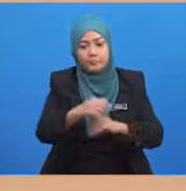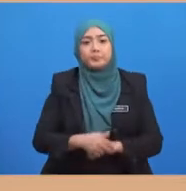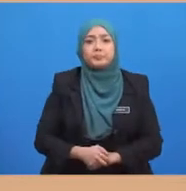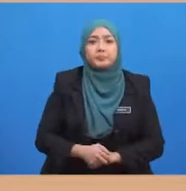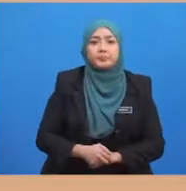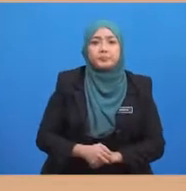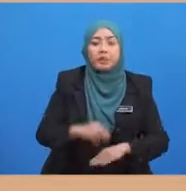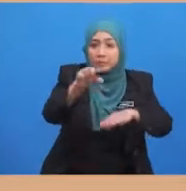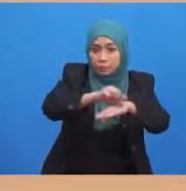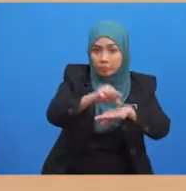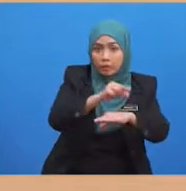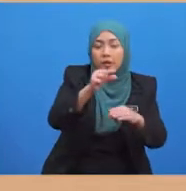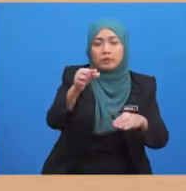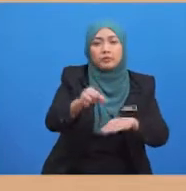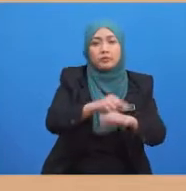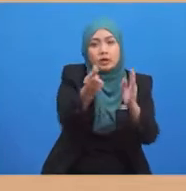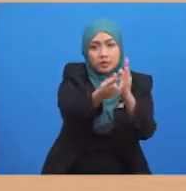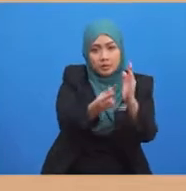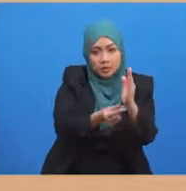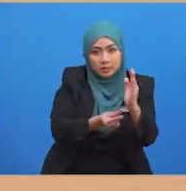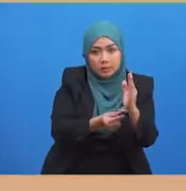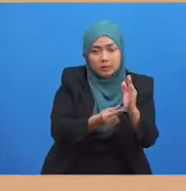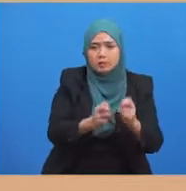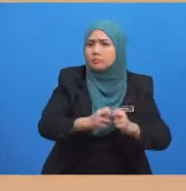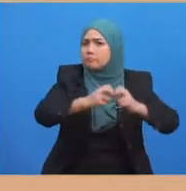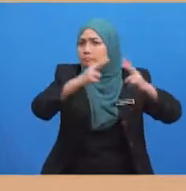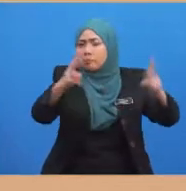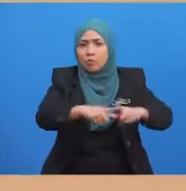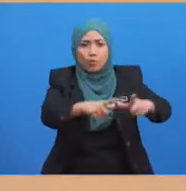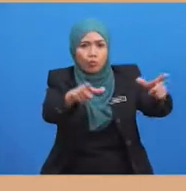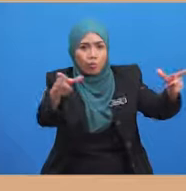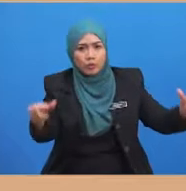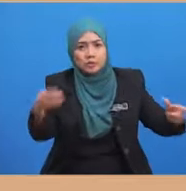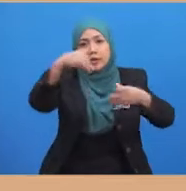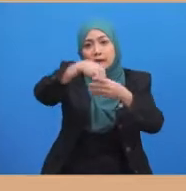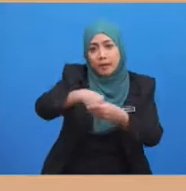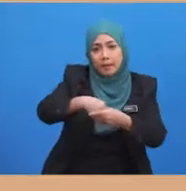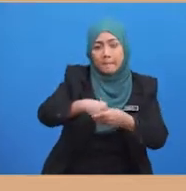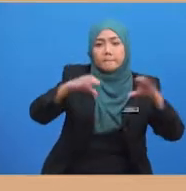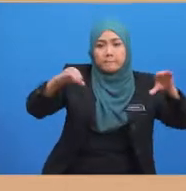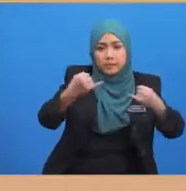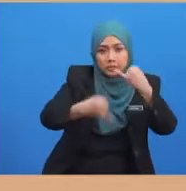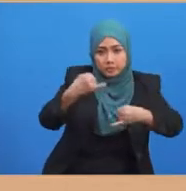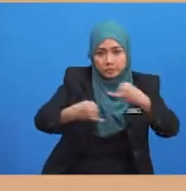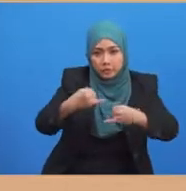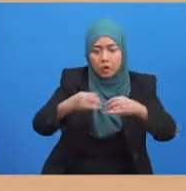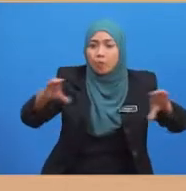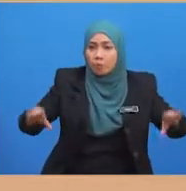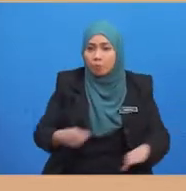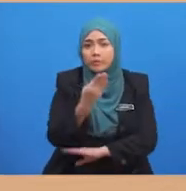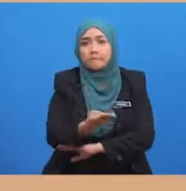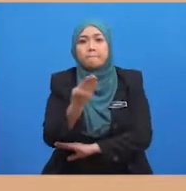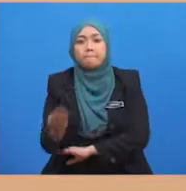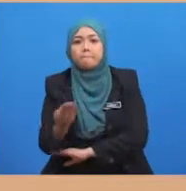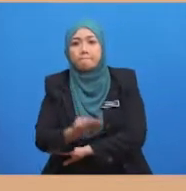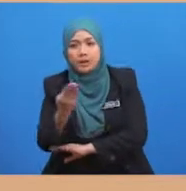Penggunaan getah sintetik sangat meluas dalam bidang industri pembuatan barang. Hal ini kerana